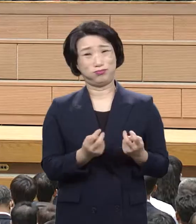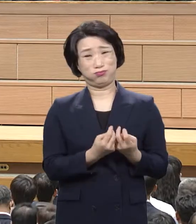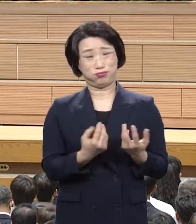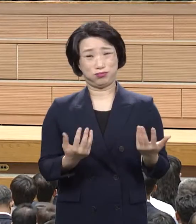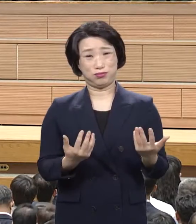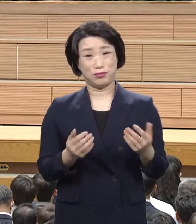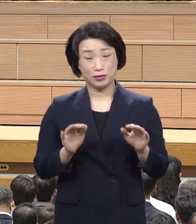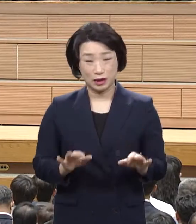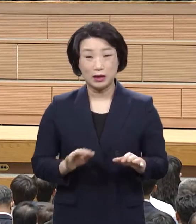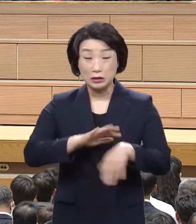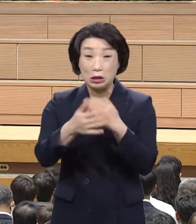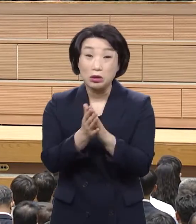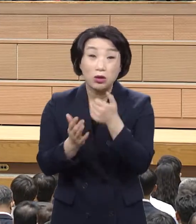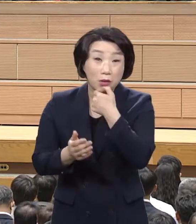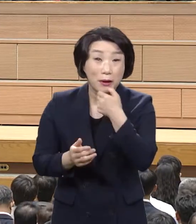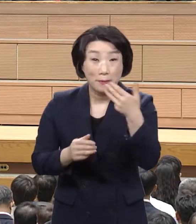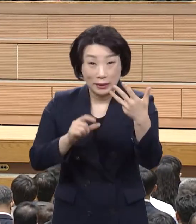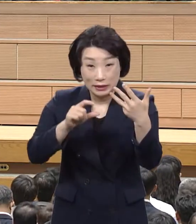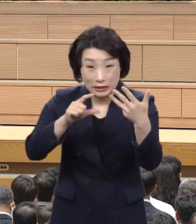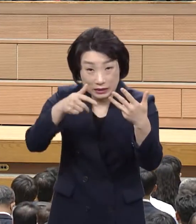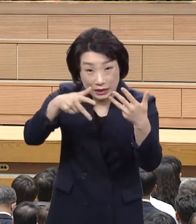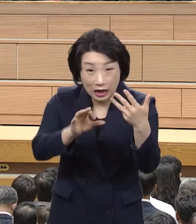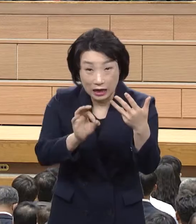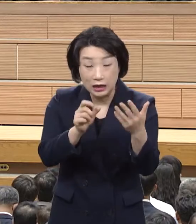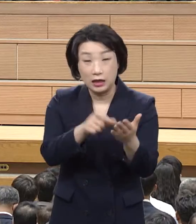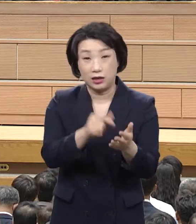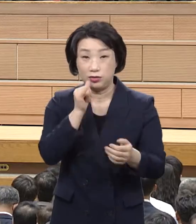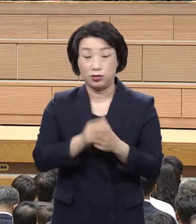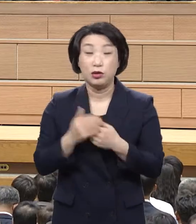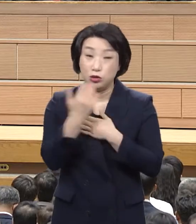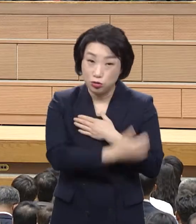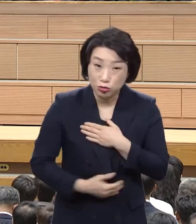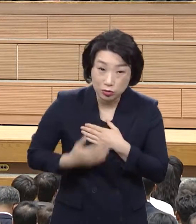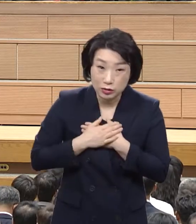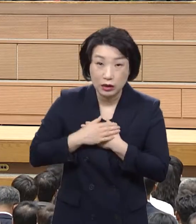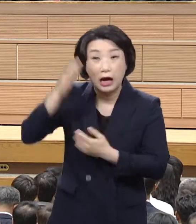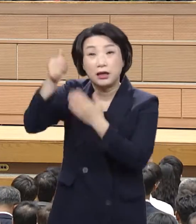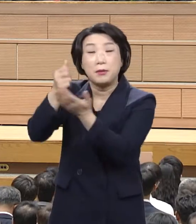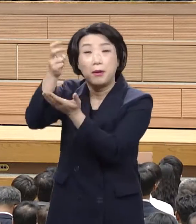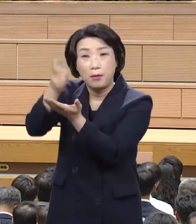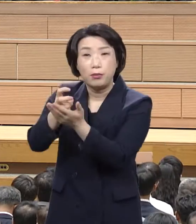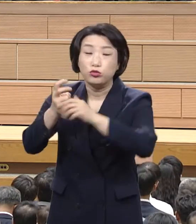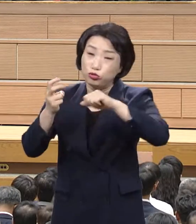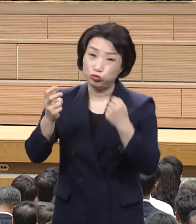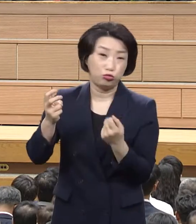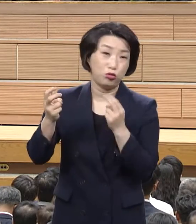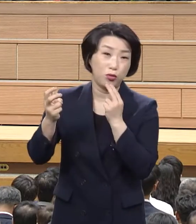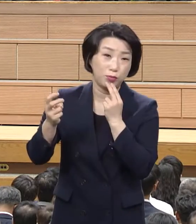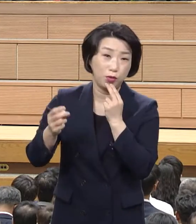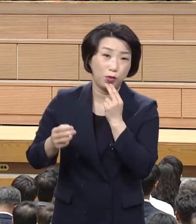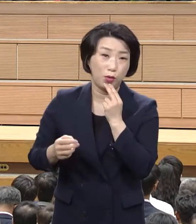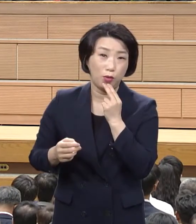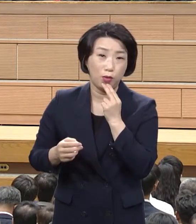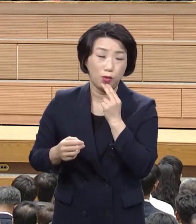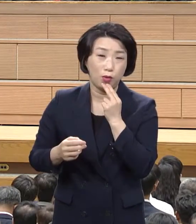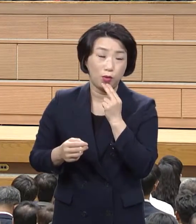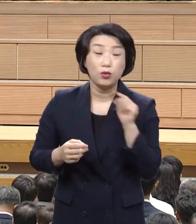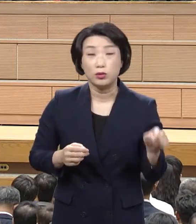없지. 그래서 로마서 8장에 육신은 하나님의 법에 굴복지